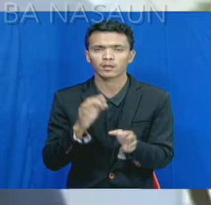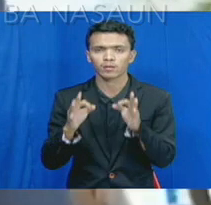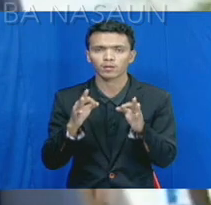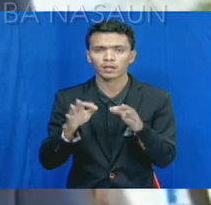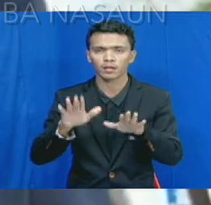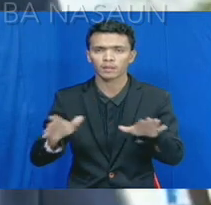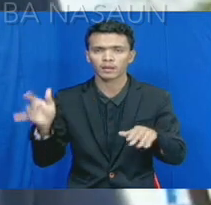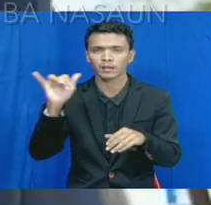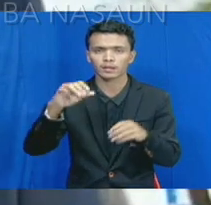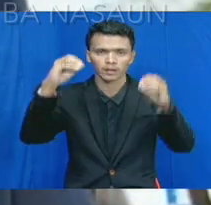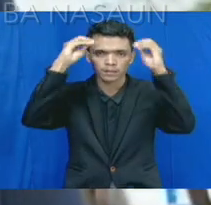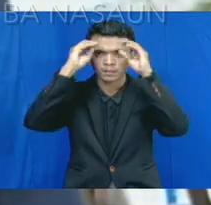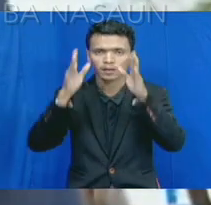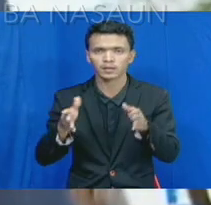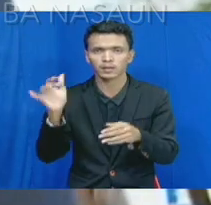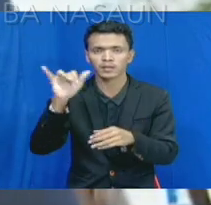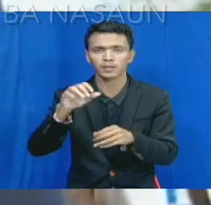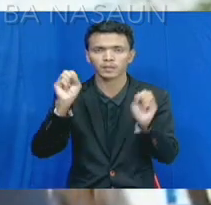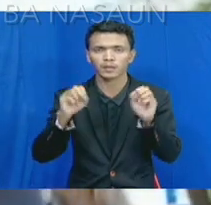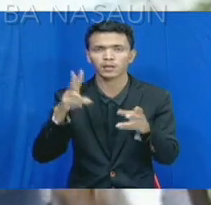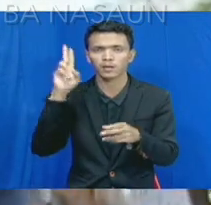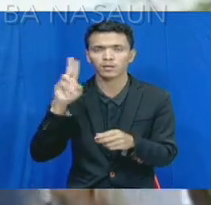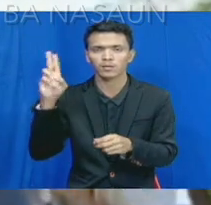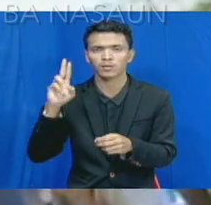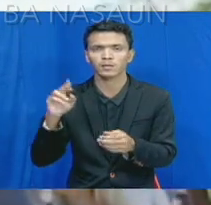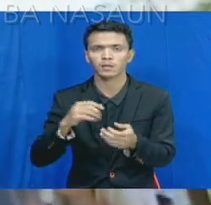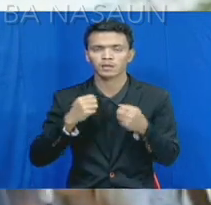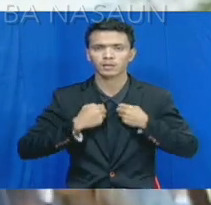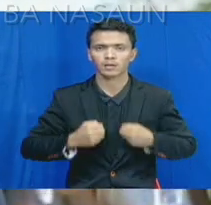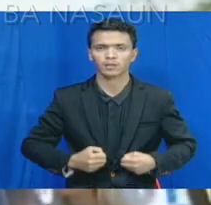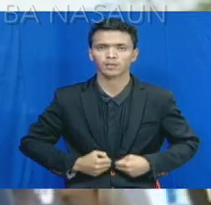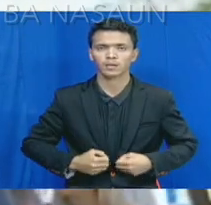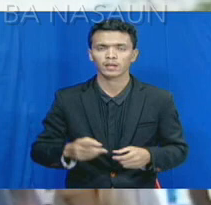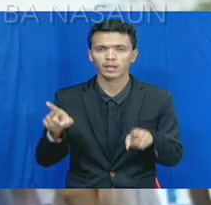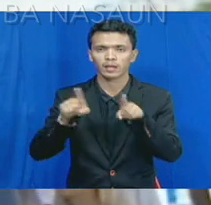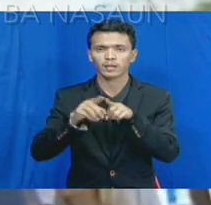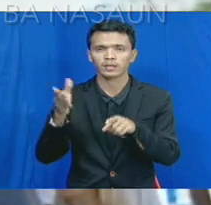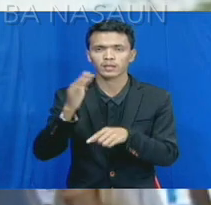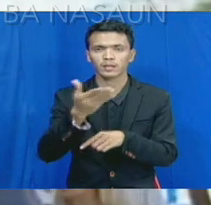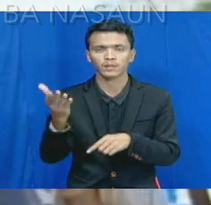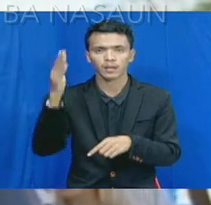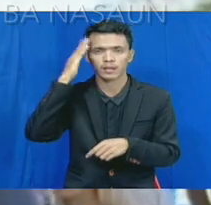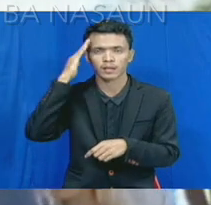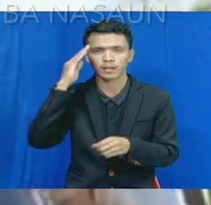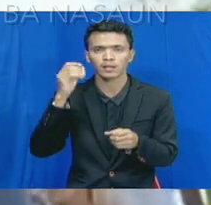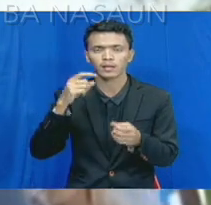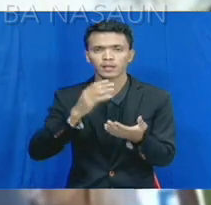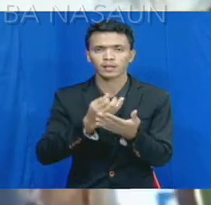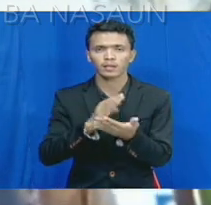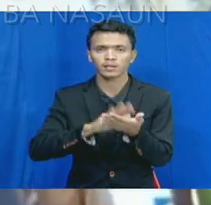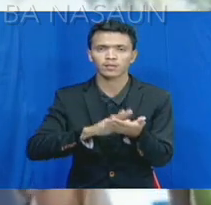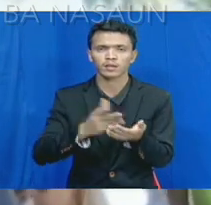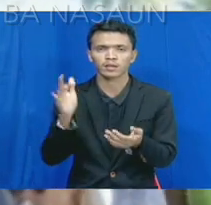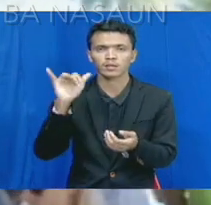barik sira mestre sira bele utiliza bahane sam saudi basico ane sike po sira tenega tela la barak escola